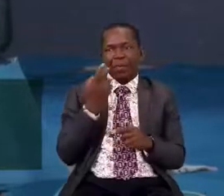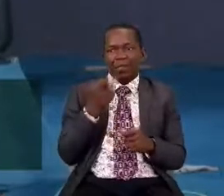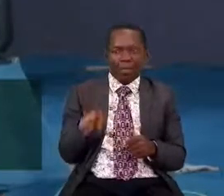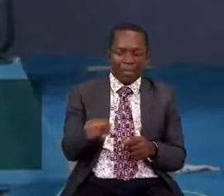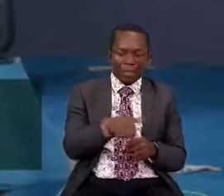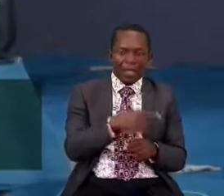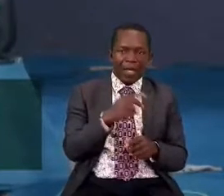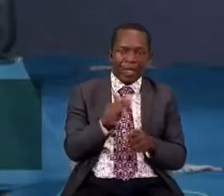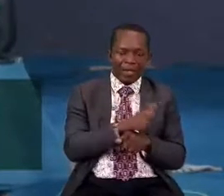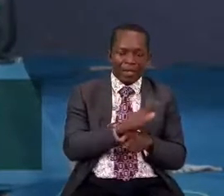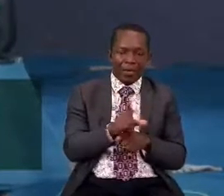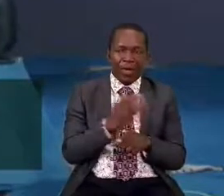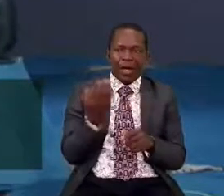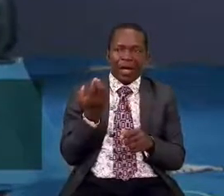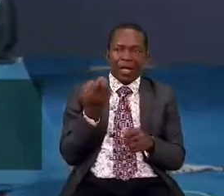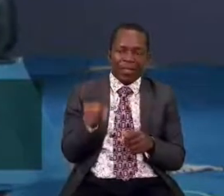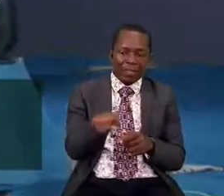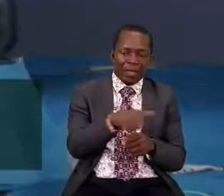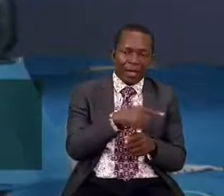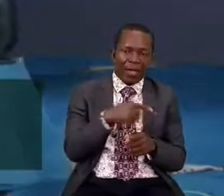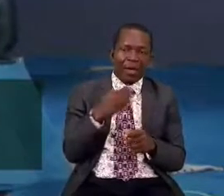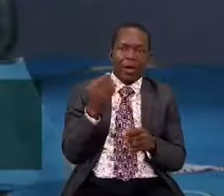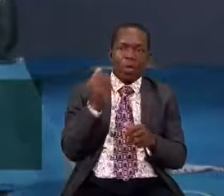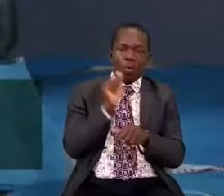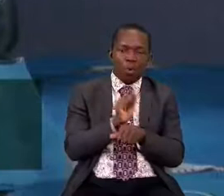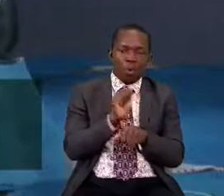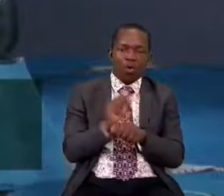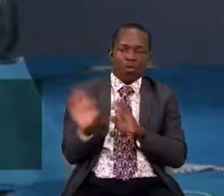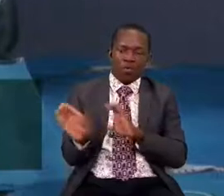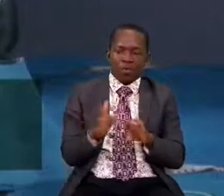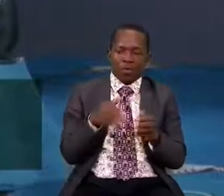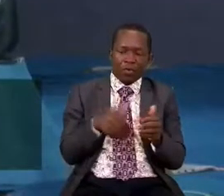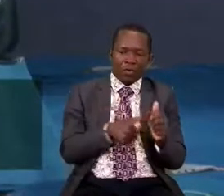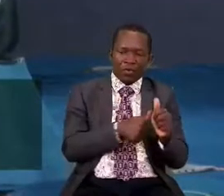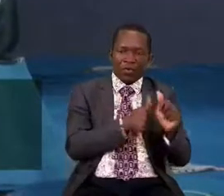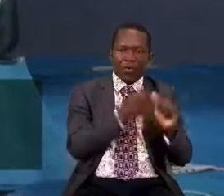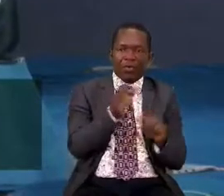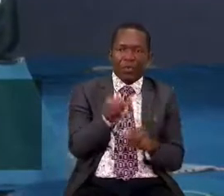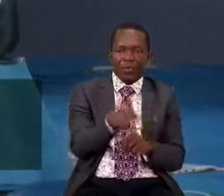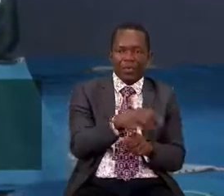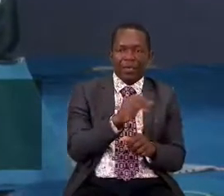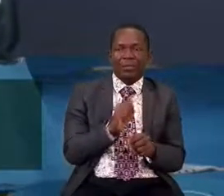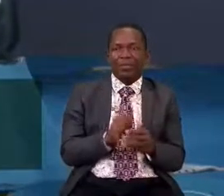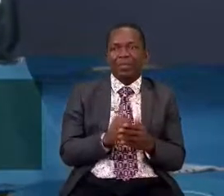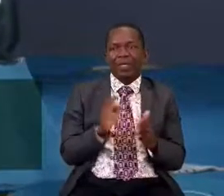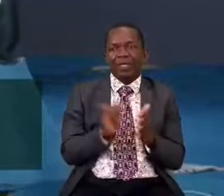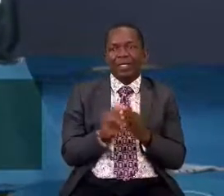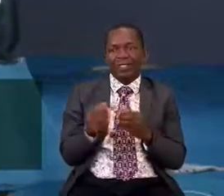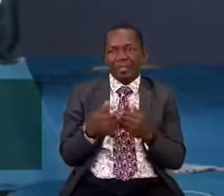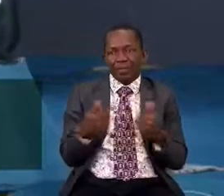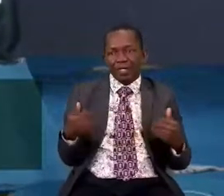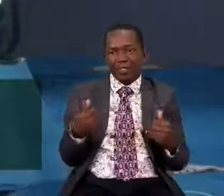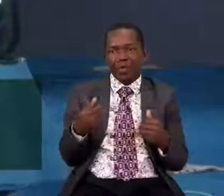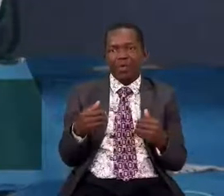départ énonce la promotion dans chaque vie des serviteurs de Dieu, d'un enfant de